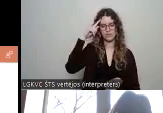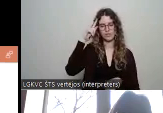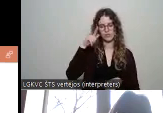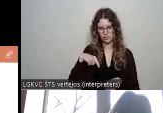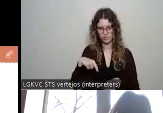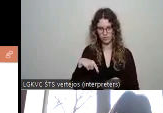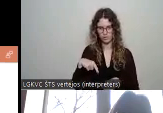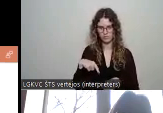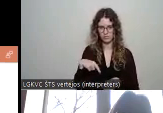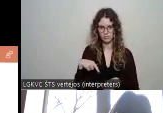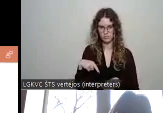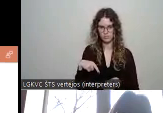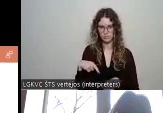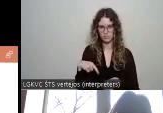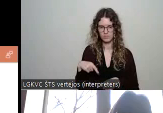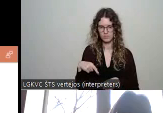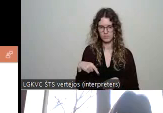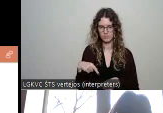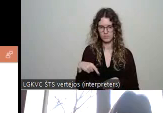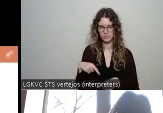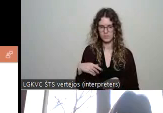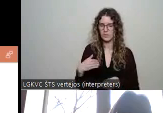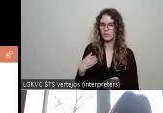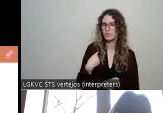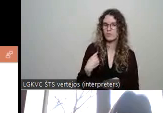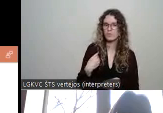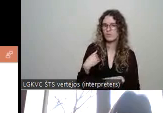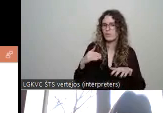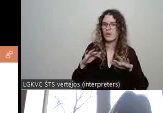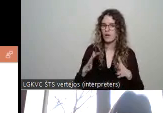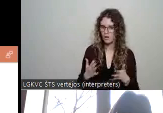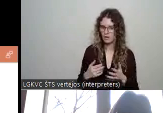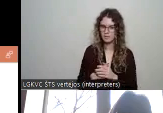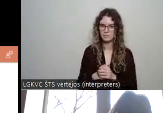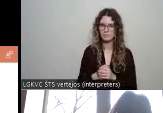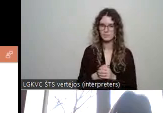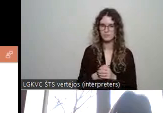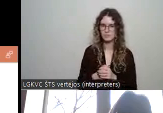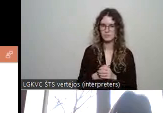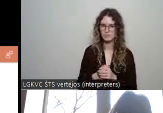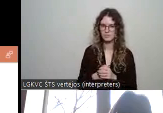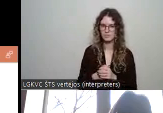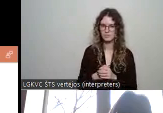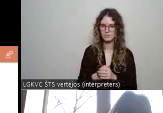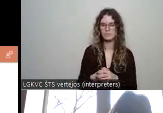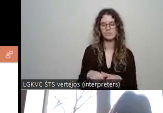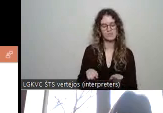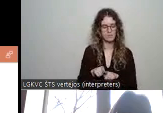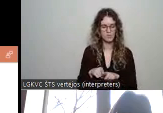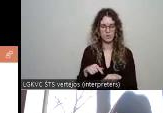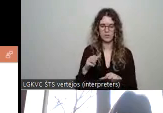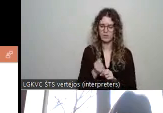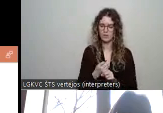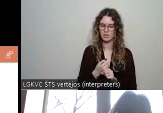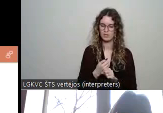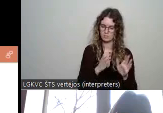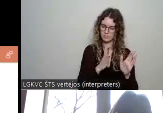iš šių aukštos kokybės mokymo praktikų. Ir čia taip pat turi būti suderinamumas